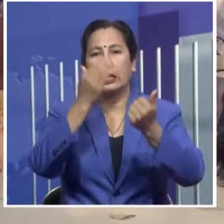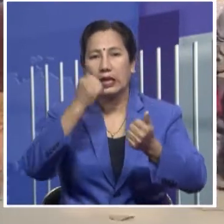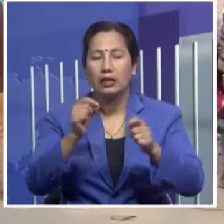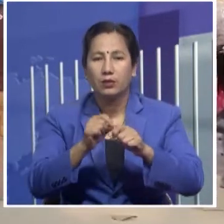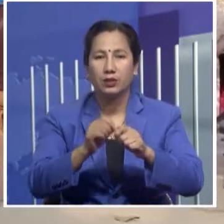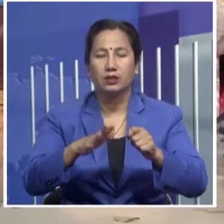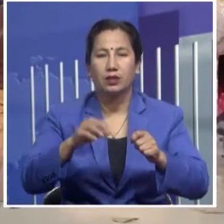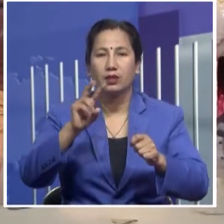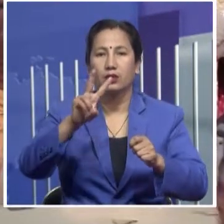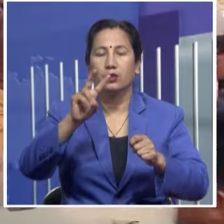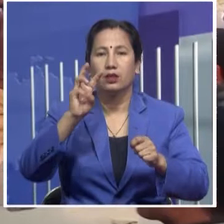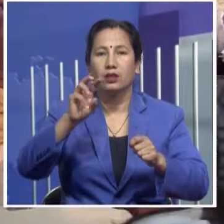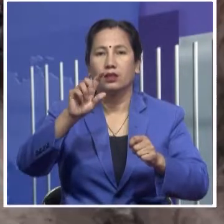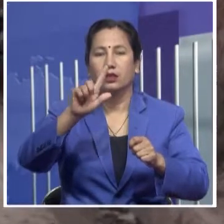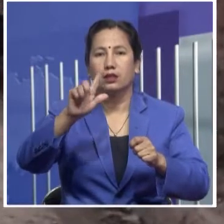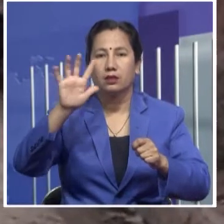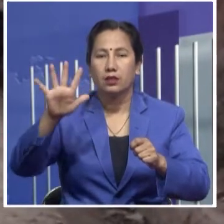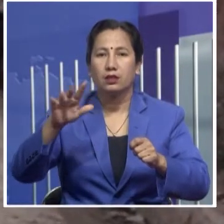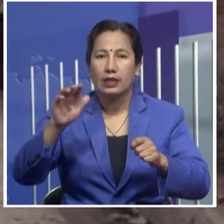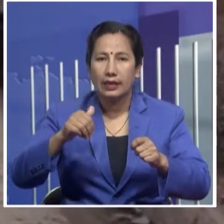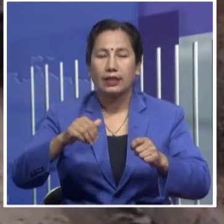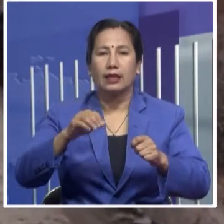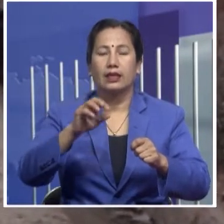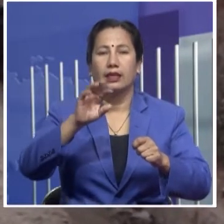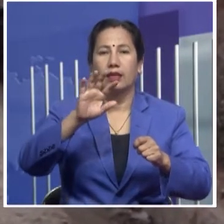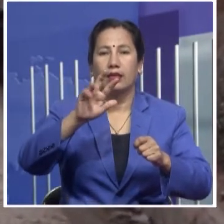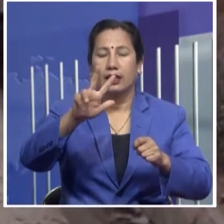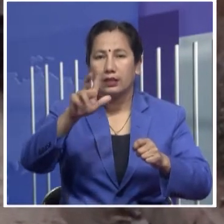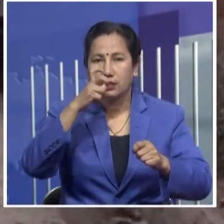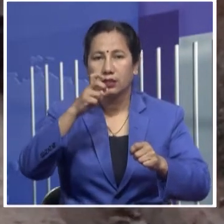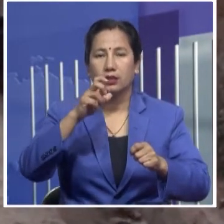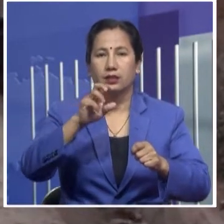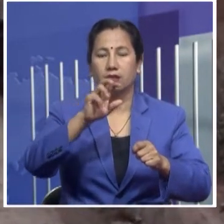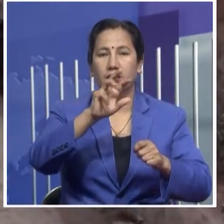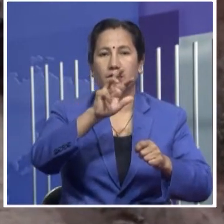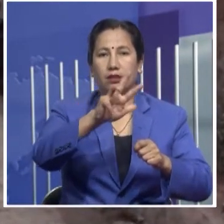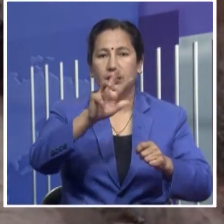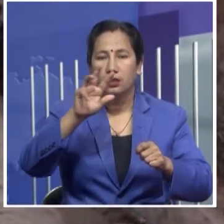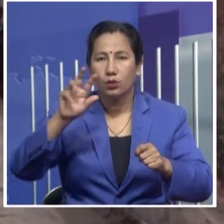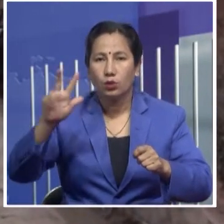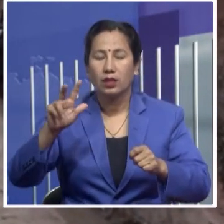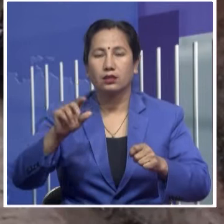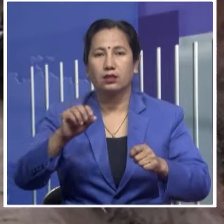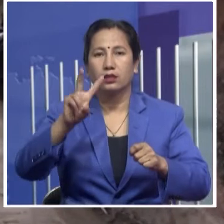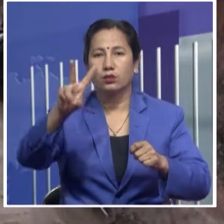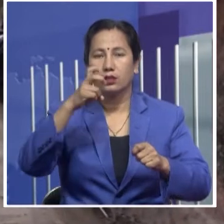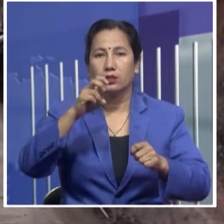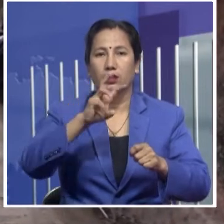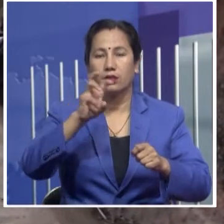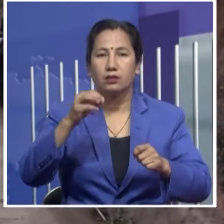छ। 2075 यता झन्डै 879 सवारी साधन दुर्घटना भएका छन्। दुर्घटनामा 299 जना